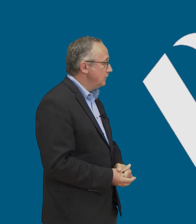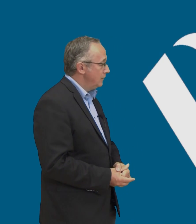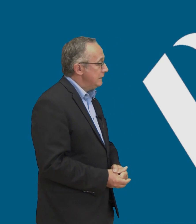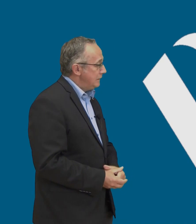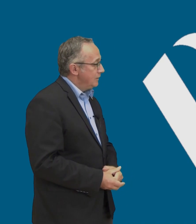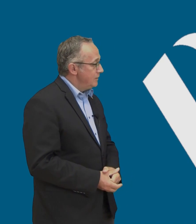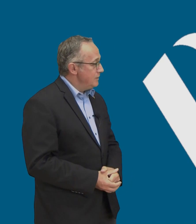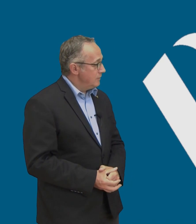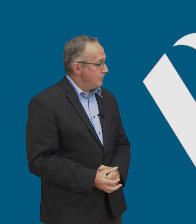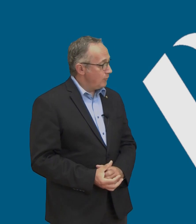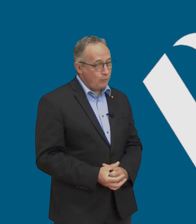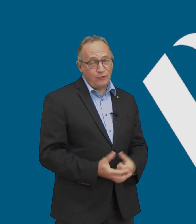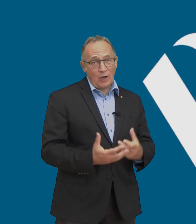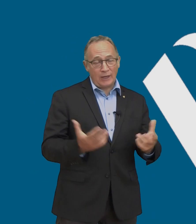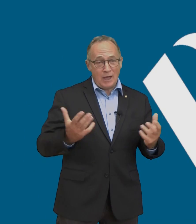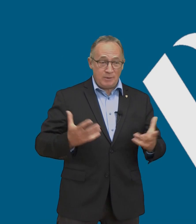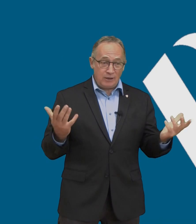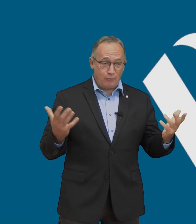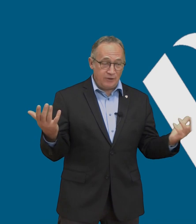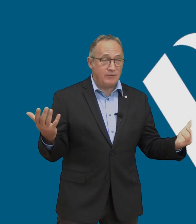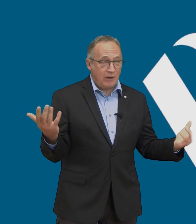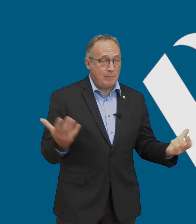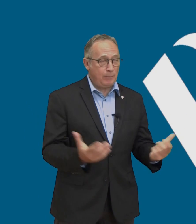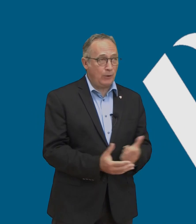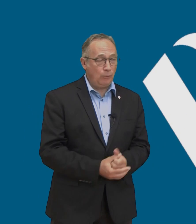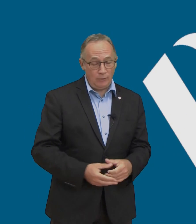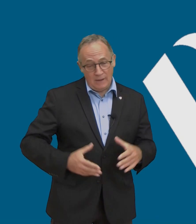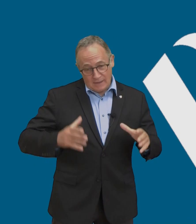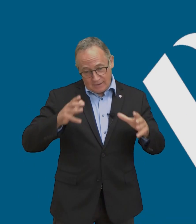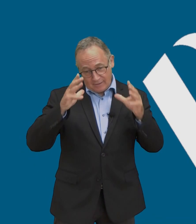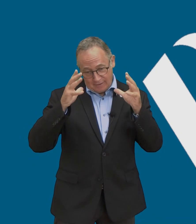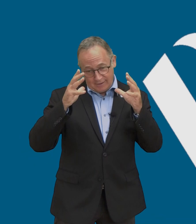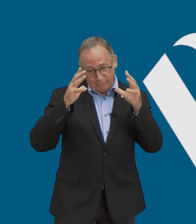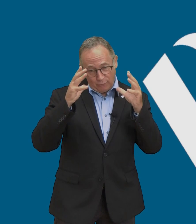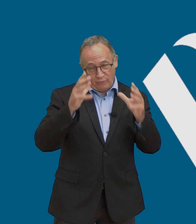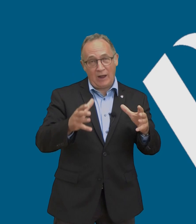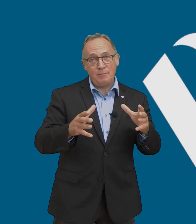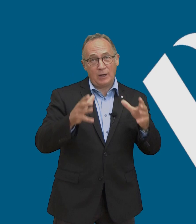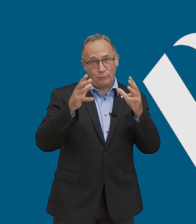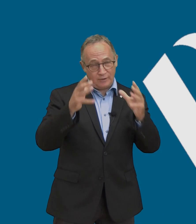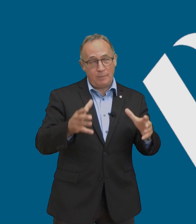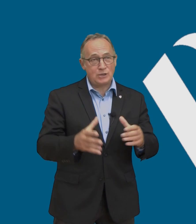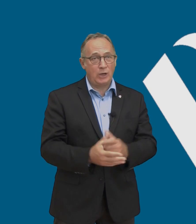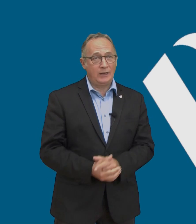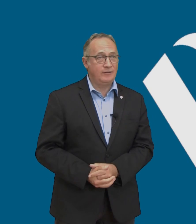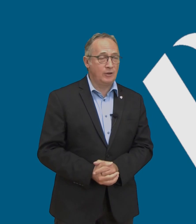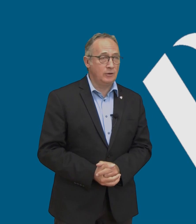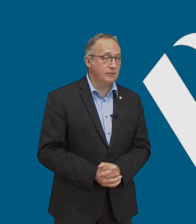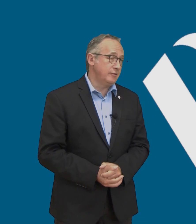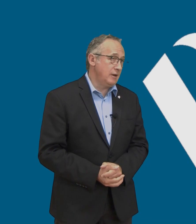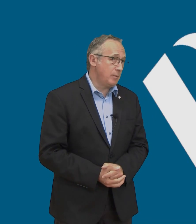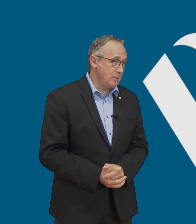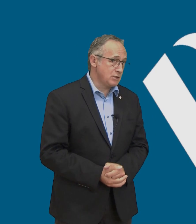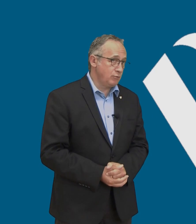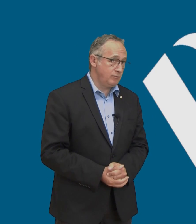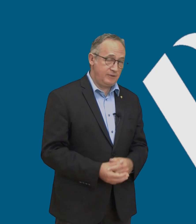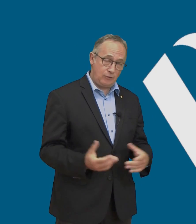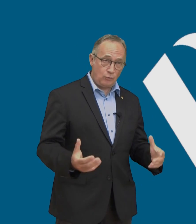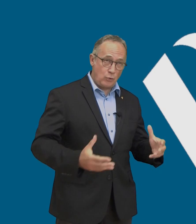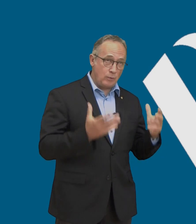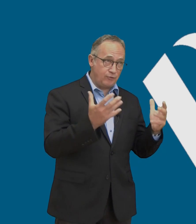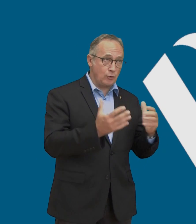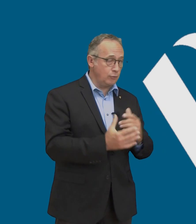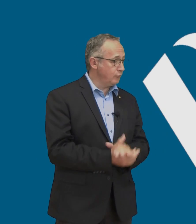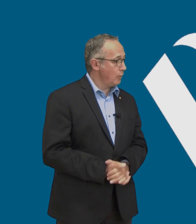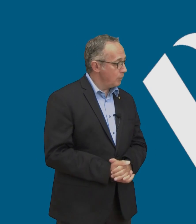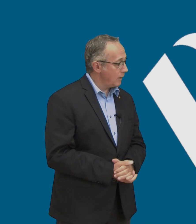là, on dit ça en riant, mais dans le fond, c'est vraiment pas drôle, là. Il faut vraiment qu'on se dépêche de régler ces cas-là, ça, c'est la première chose. Sinon,